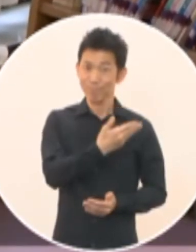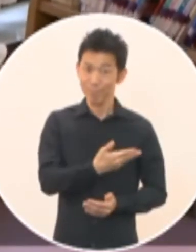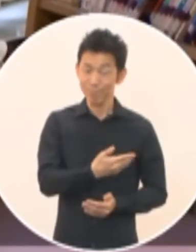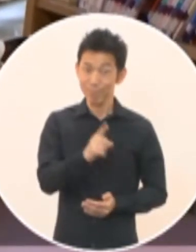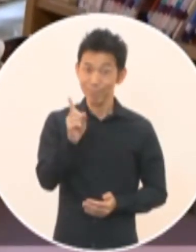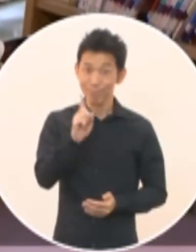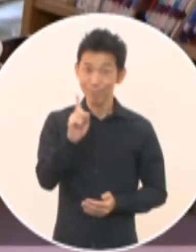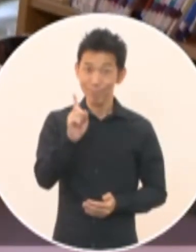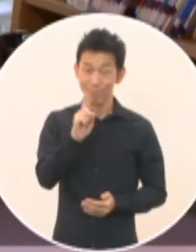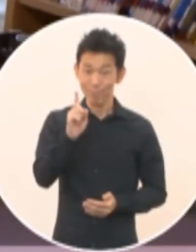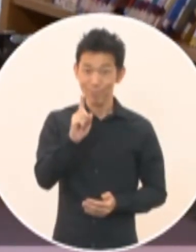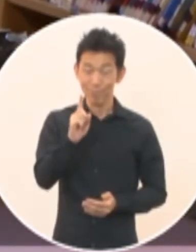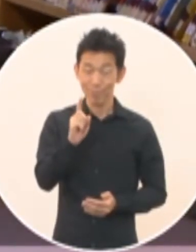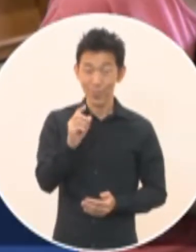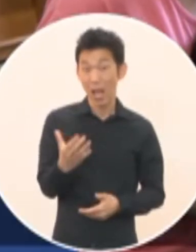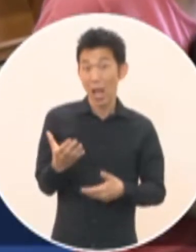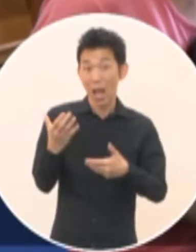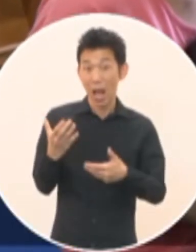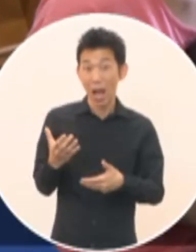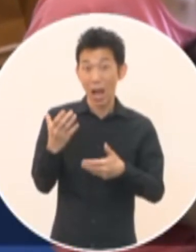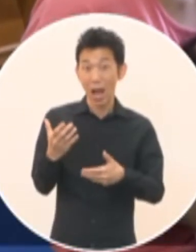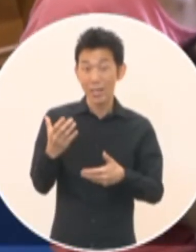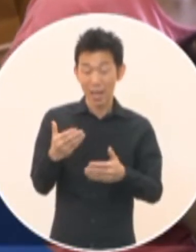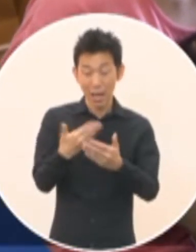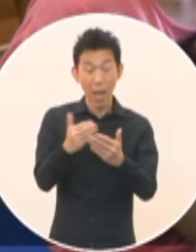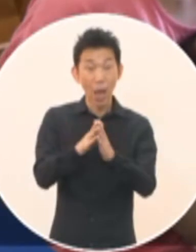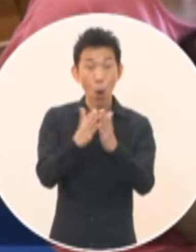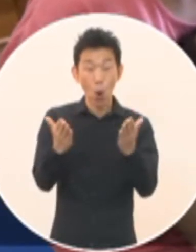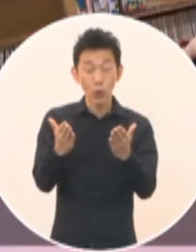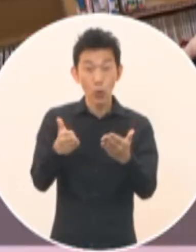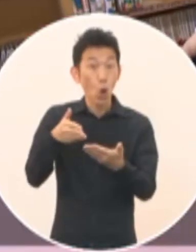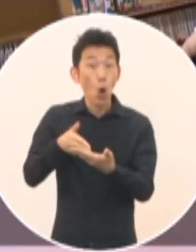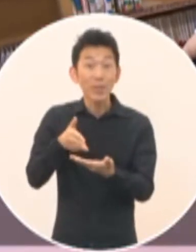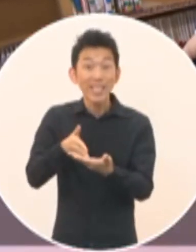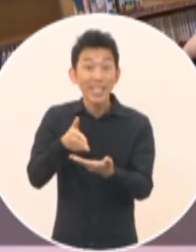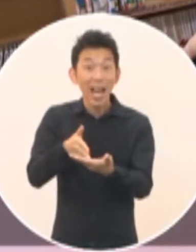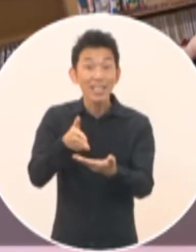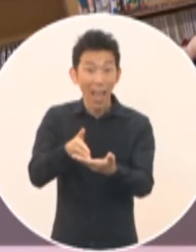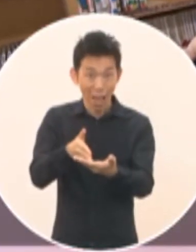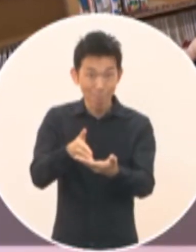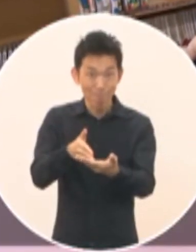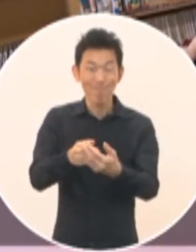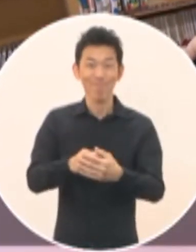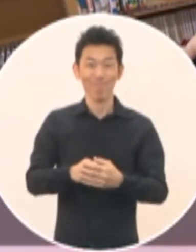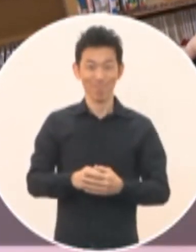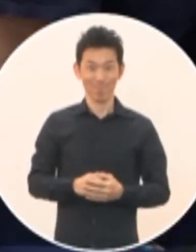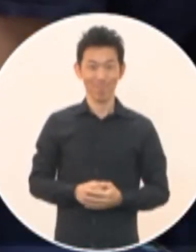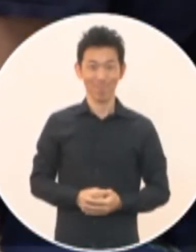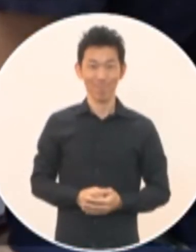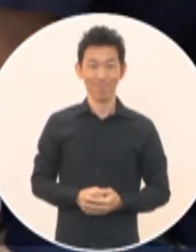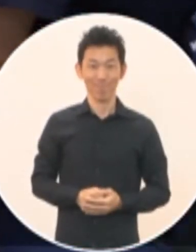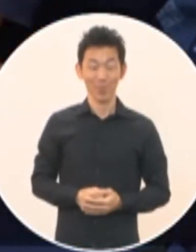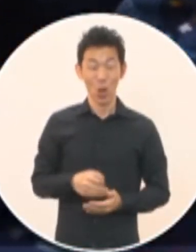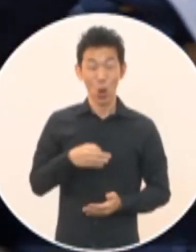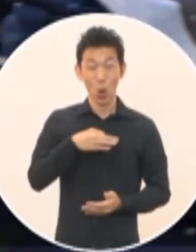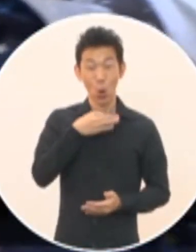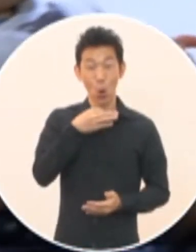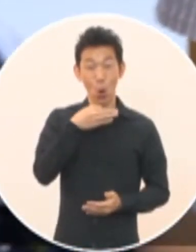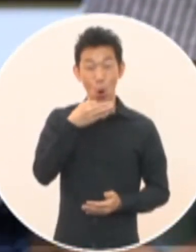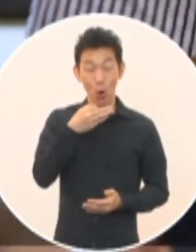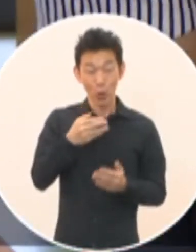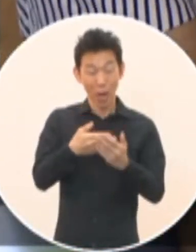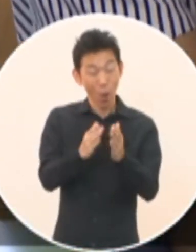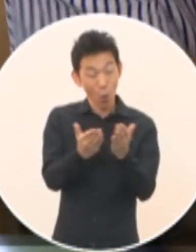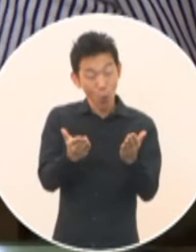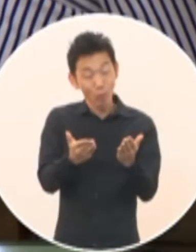この日図書館で行われていたのは赤ちゃん絵本の読み聞かせ。声を出しながら読む絵本